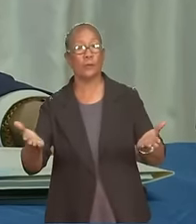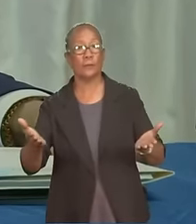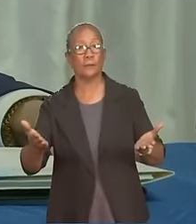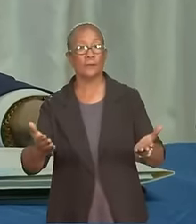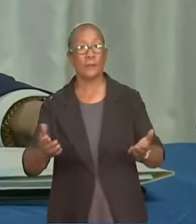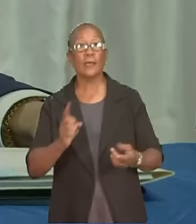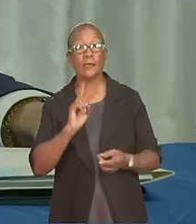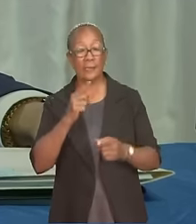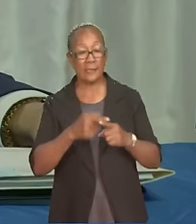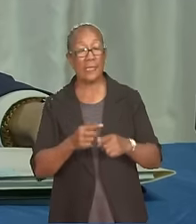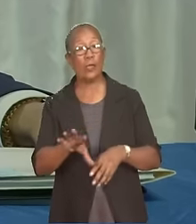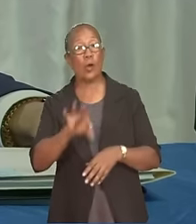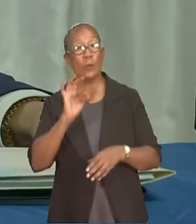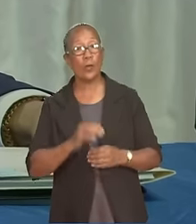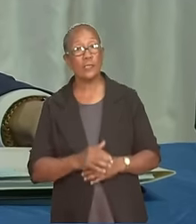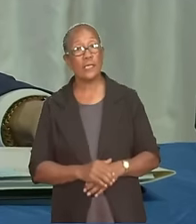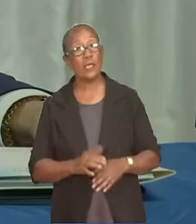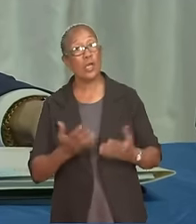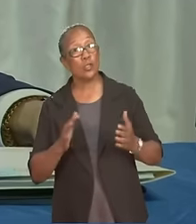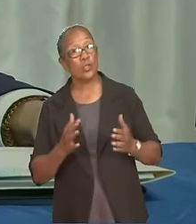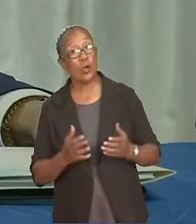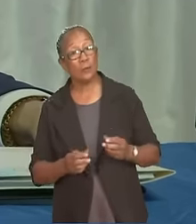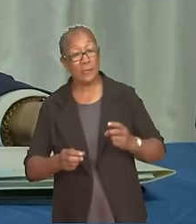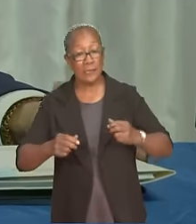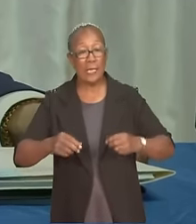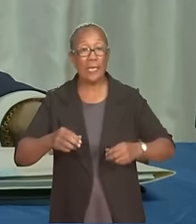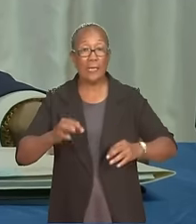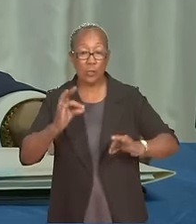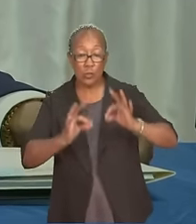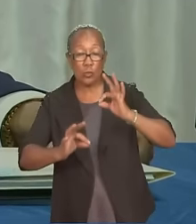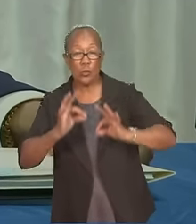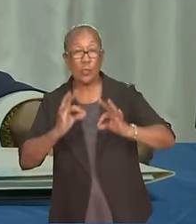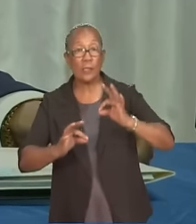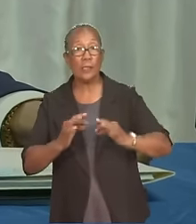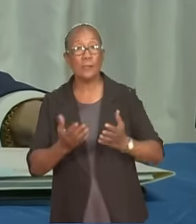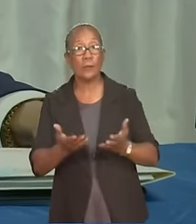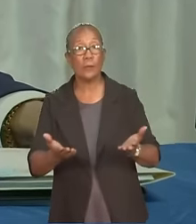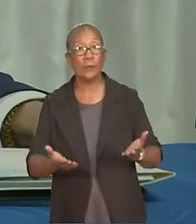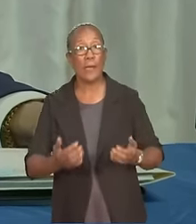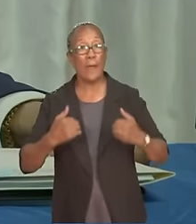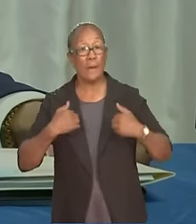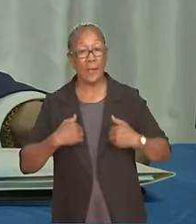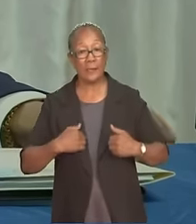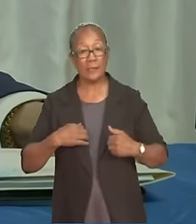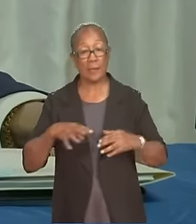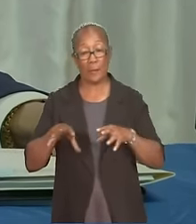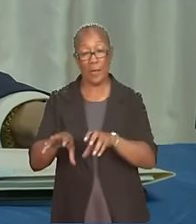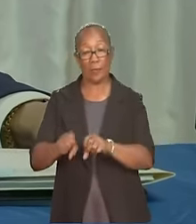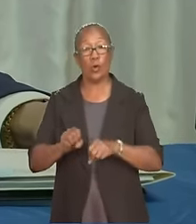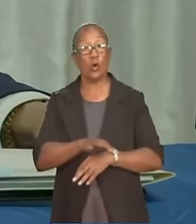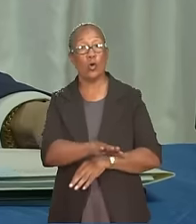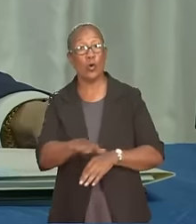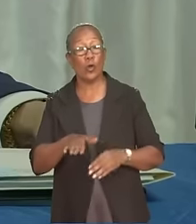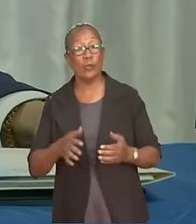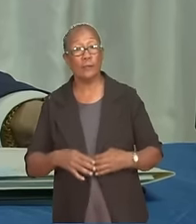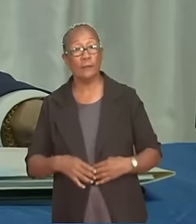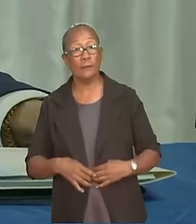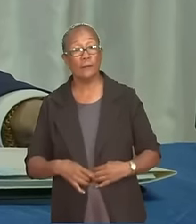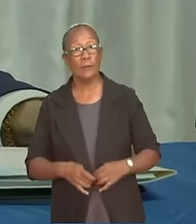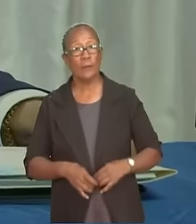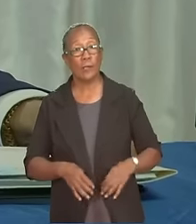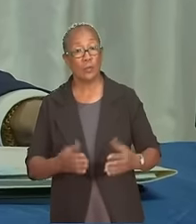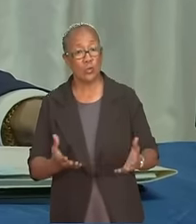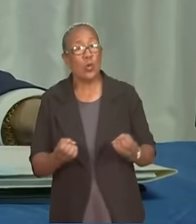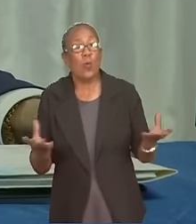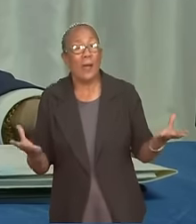Dat is één oplossing. Soms zijn het juridische gevallen. Wat zou je rekenen mee doen? Heb je mij te kwam grong? Naar Hogerie toch? Naar